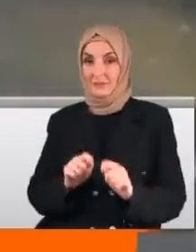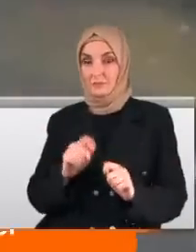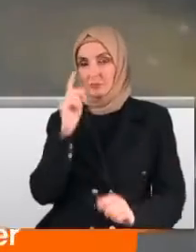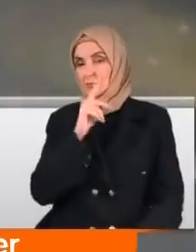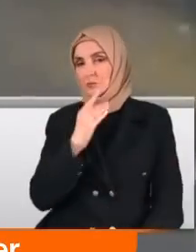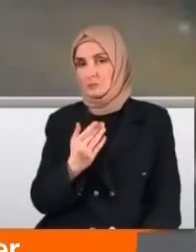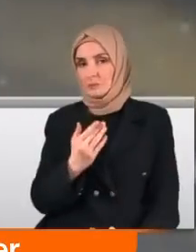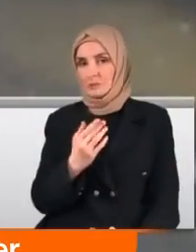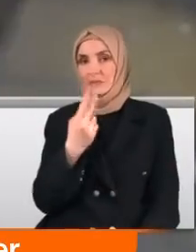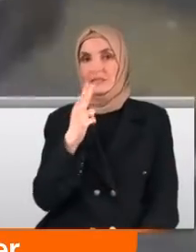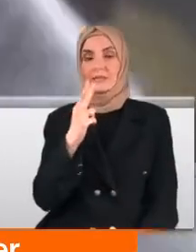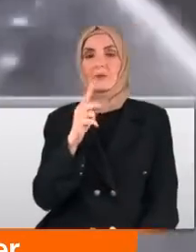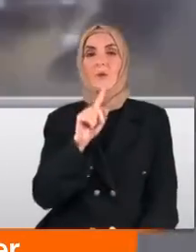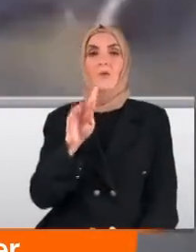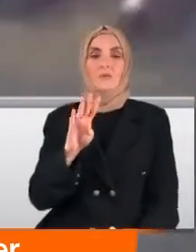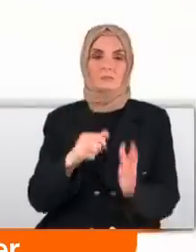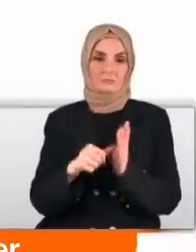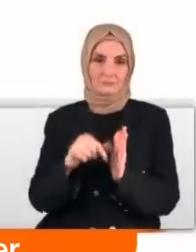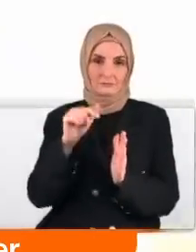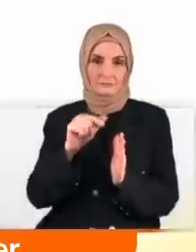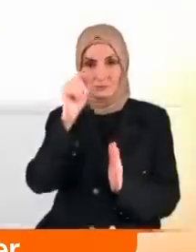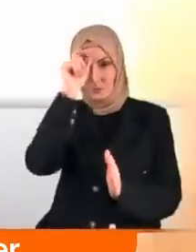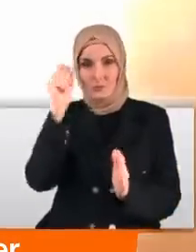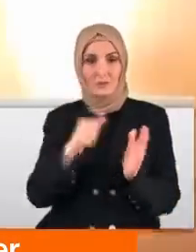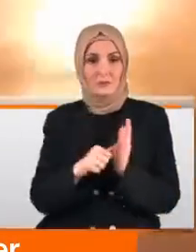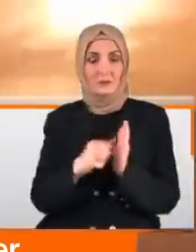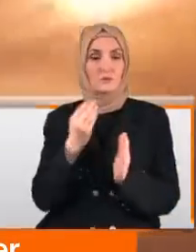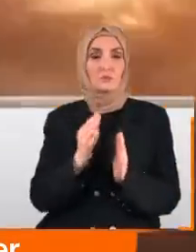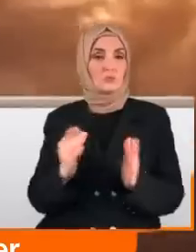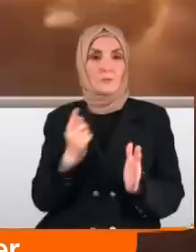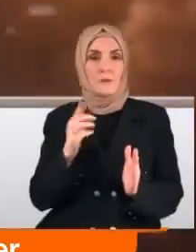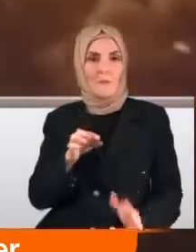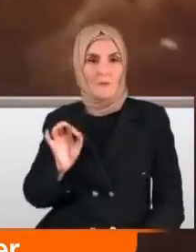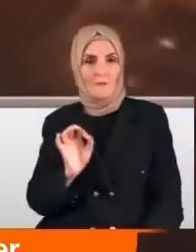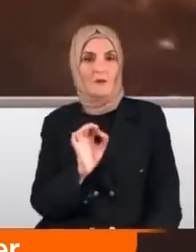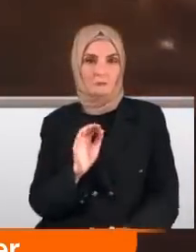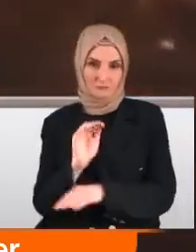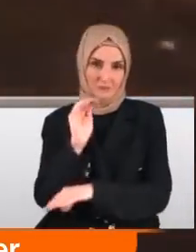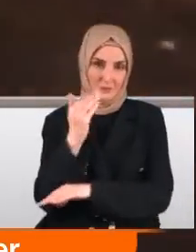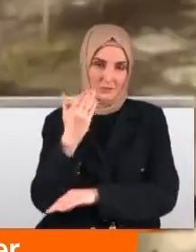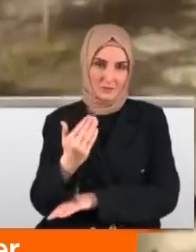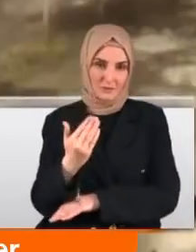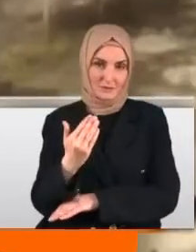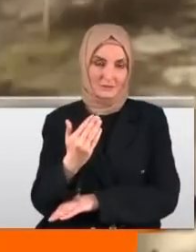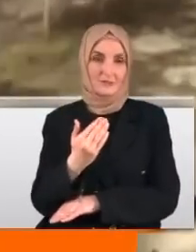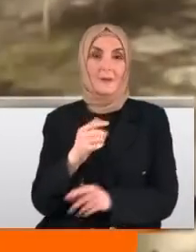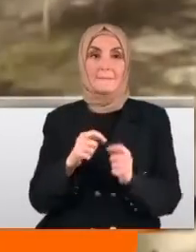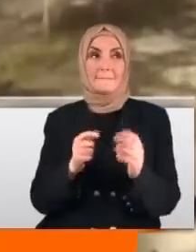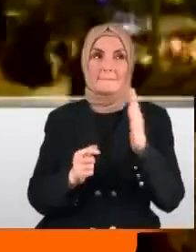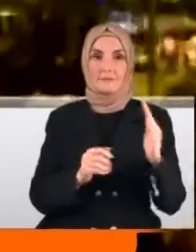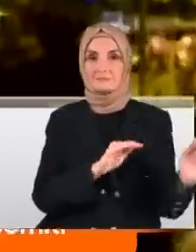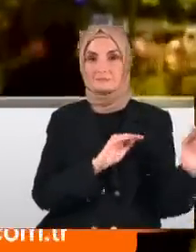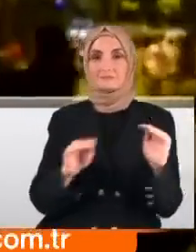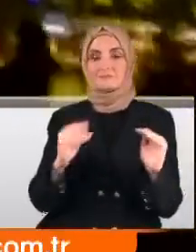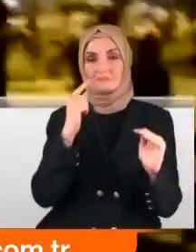2014'tü. Ülke tarihinin en büyük provokasyonlarından biri yaşandı. Batı'dan yüz bularak Suriye'nin kuzeyine konuşlanan